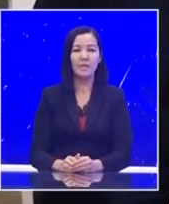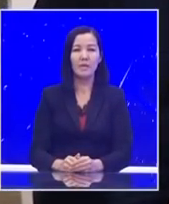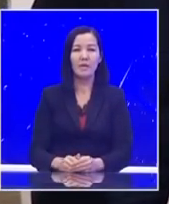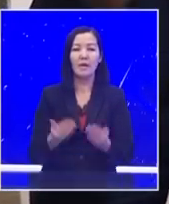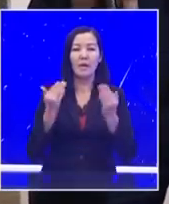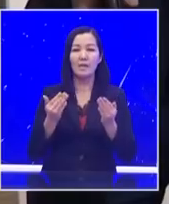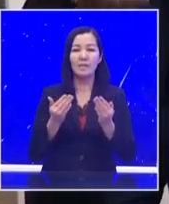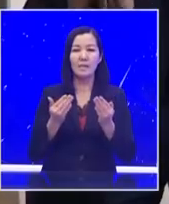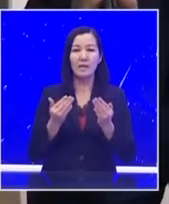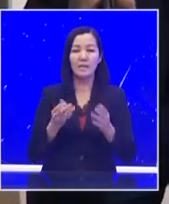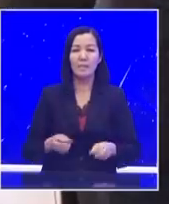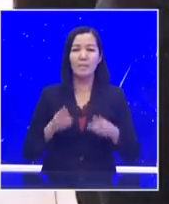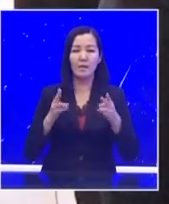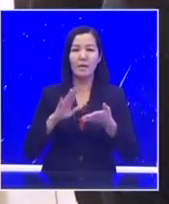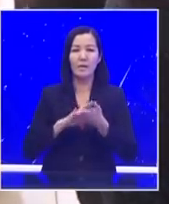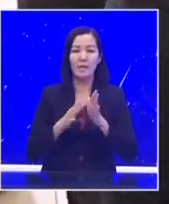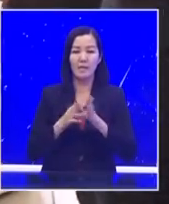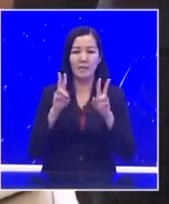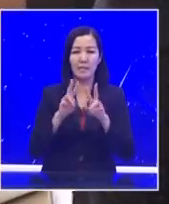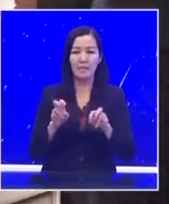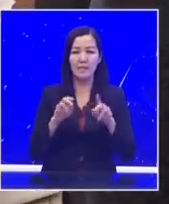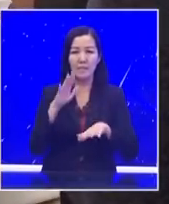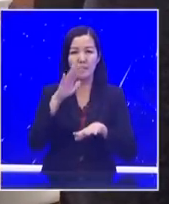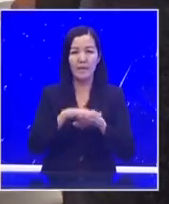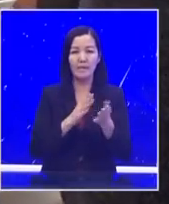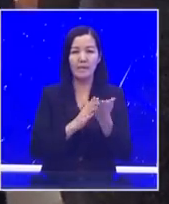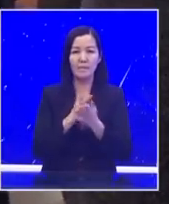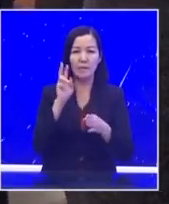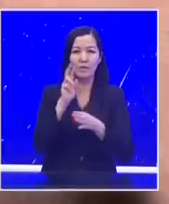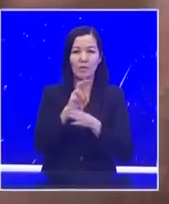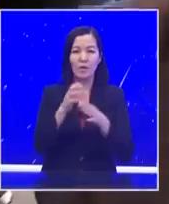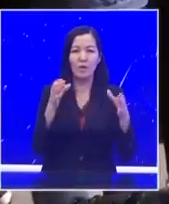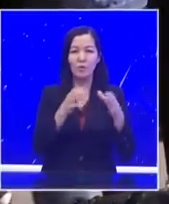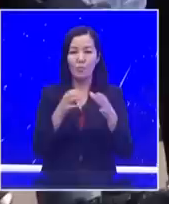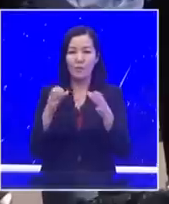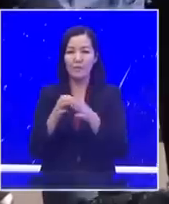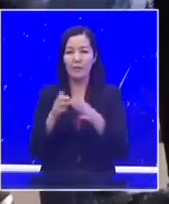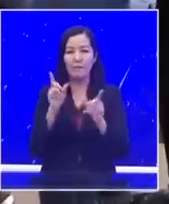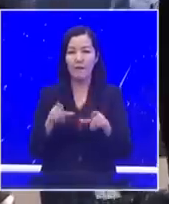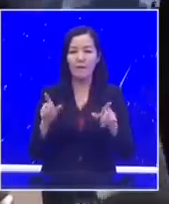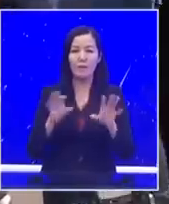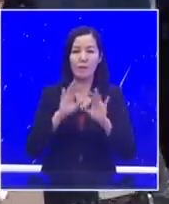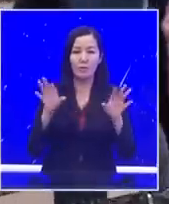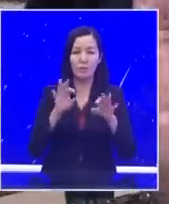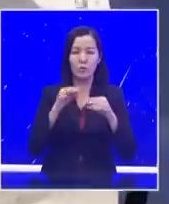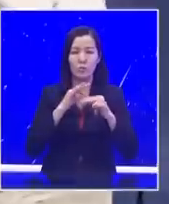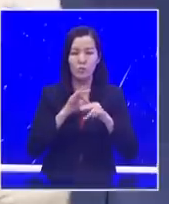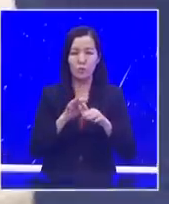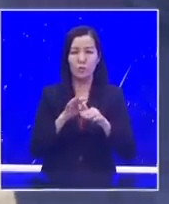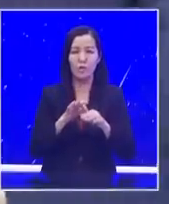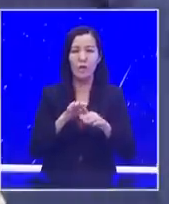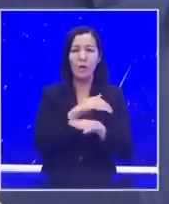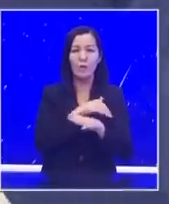режим чрезвычайного положения. Рейд барысында банк қызметіне жүгініп топтасып алған адамдарға түсіндіру жұмыстары жүргізілді.